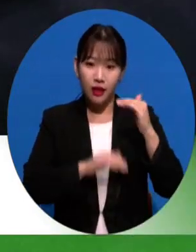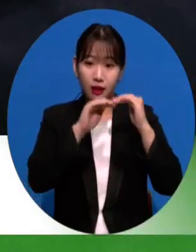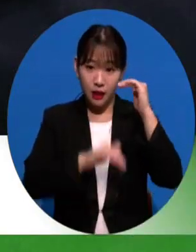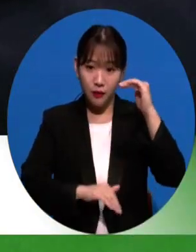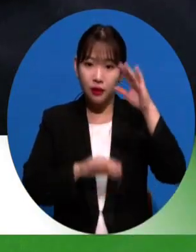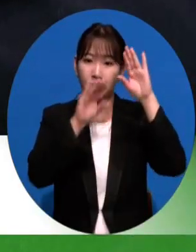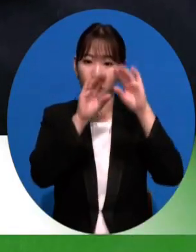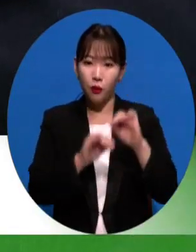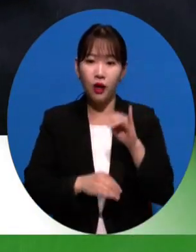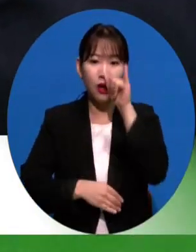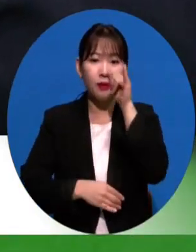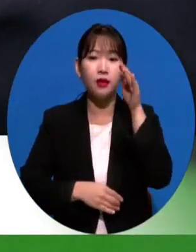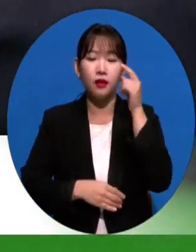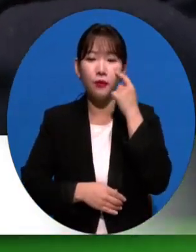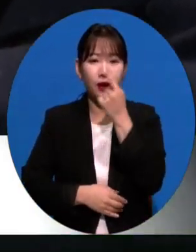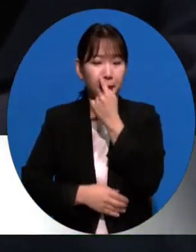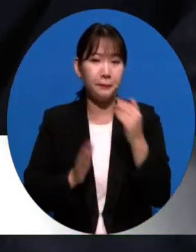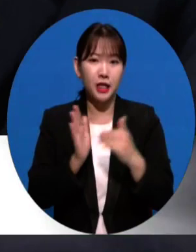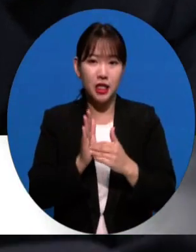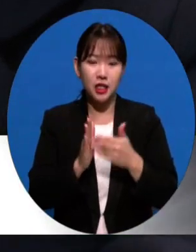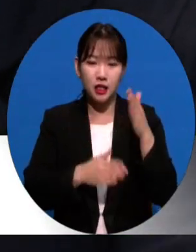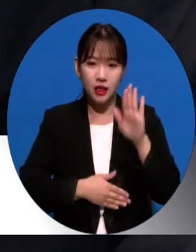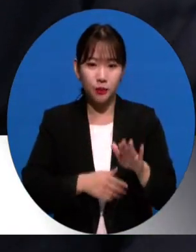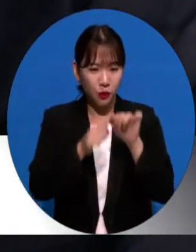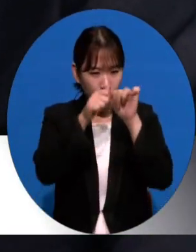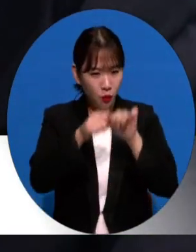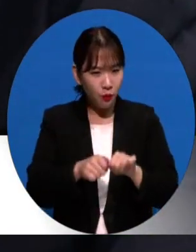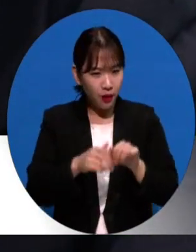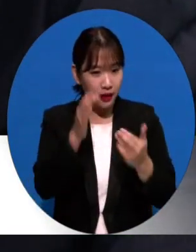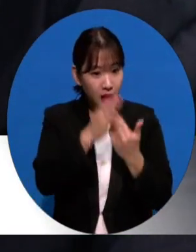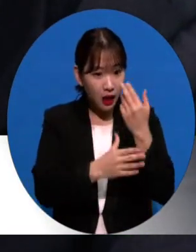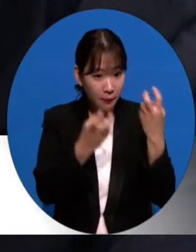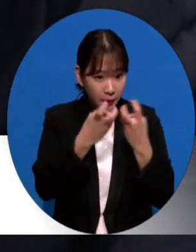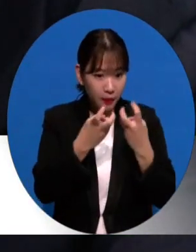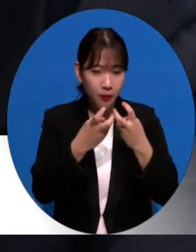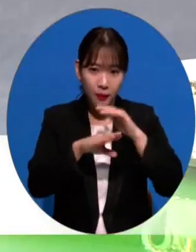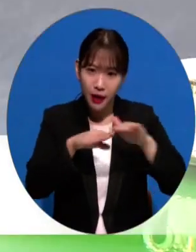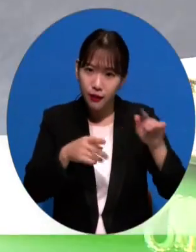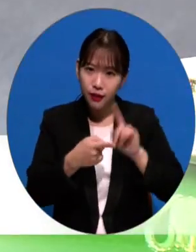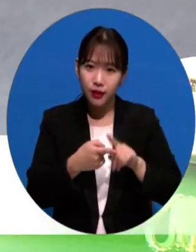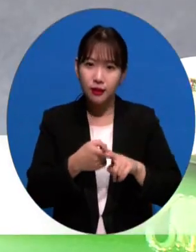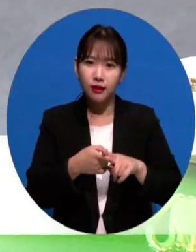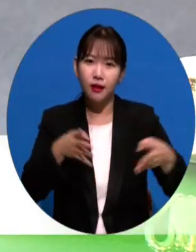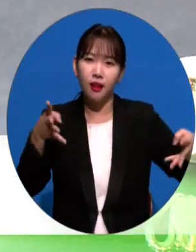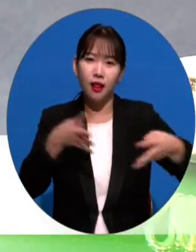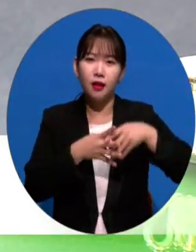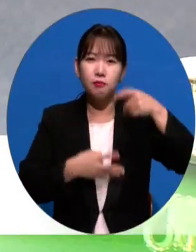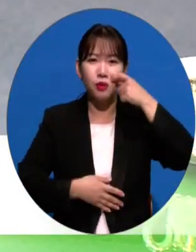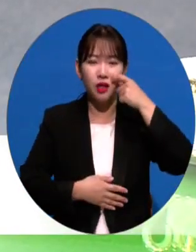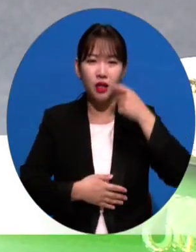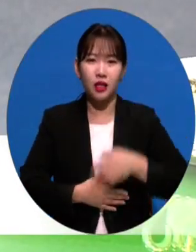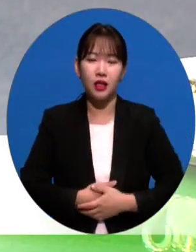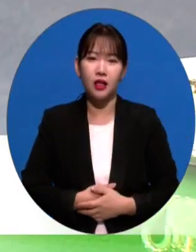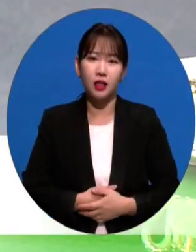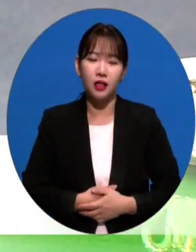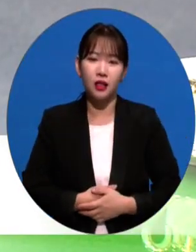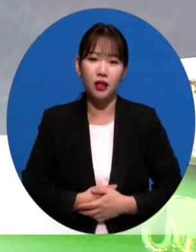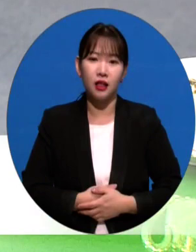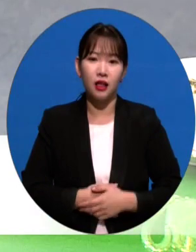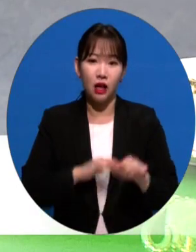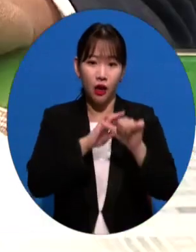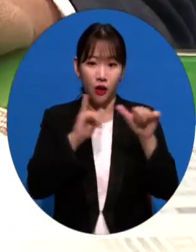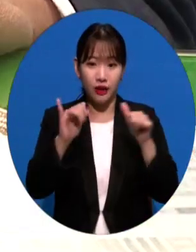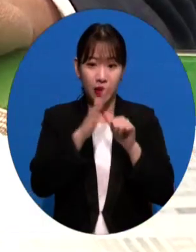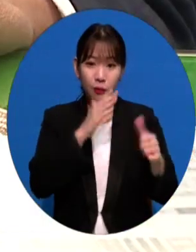데는 공감대가 있는 것으로 확인했지만 구체적인 사태 해결 방안을 놓고는 결론에 이르지 못했습니다. 5자